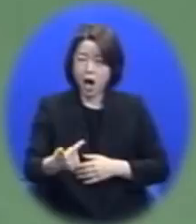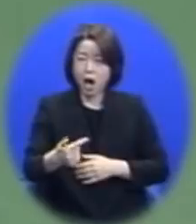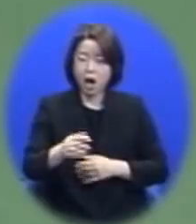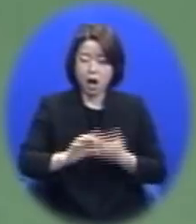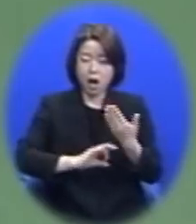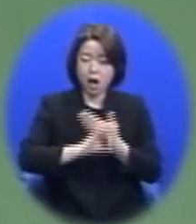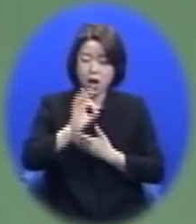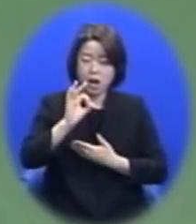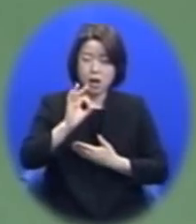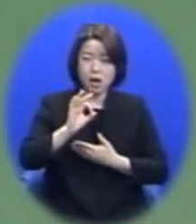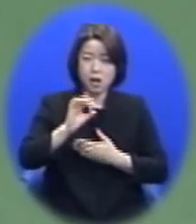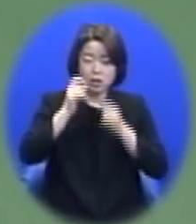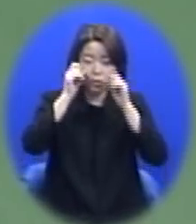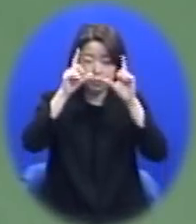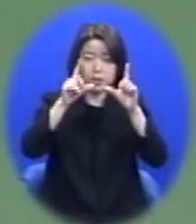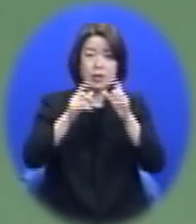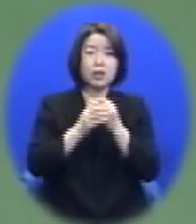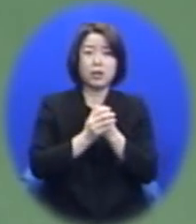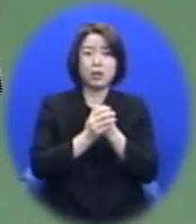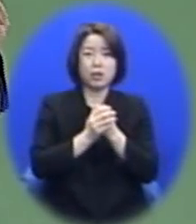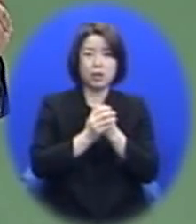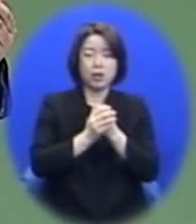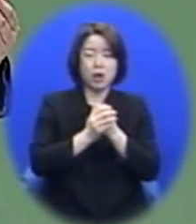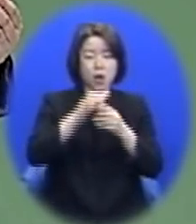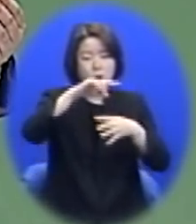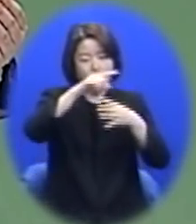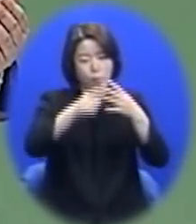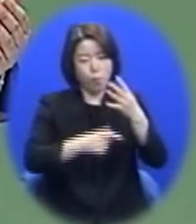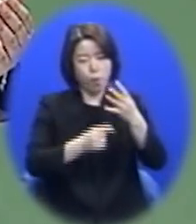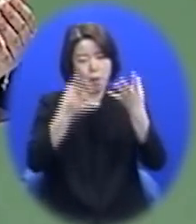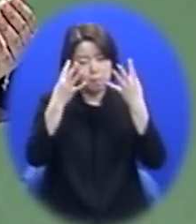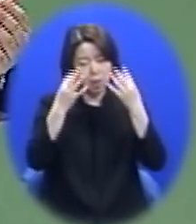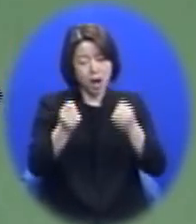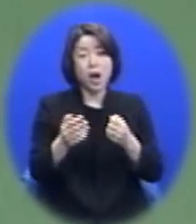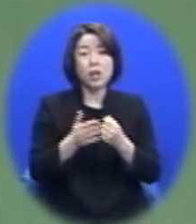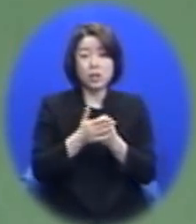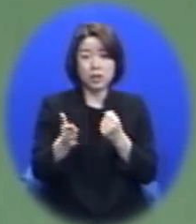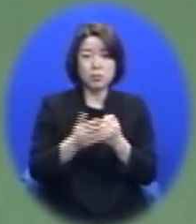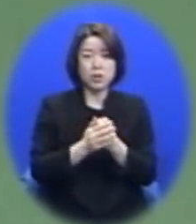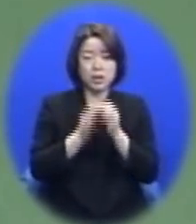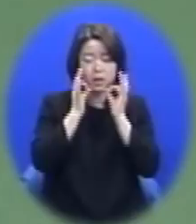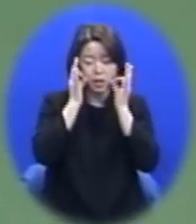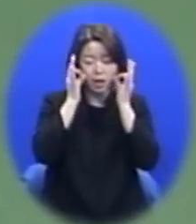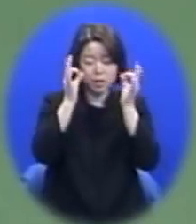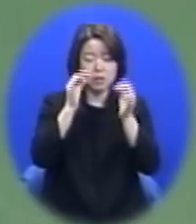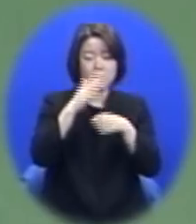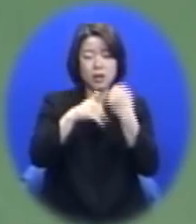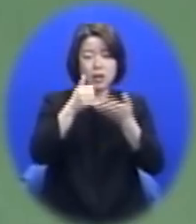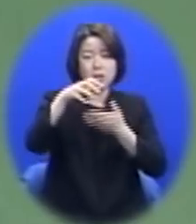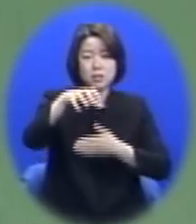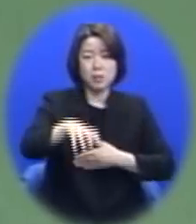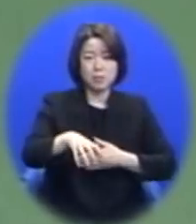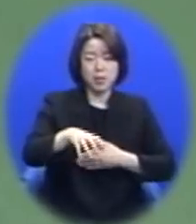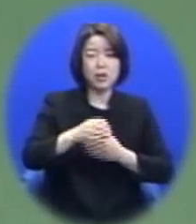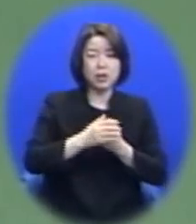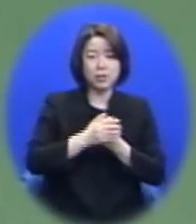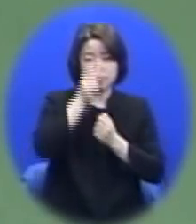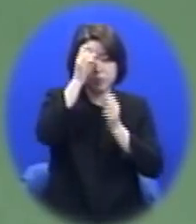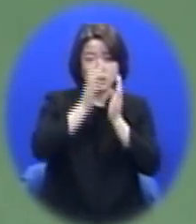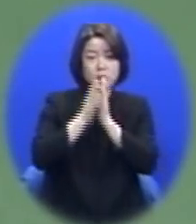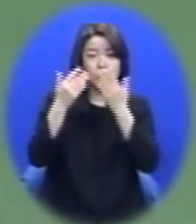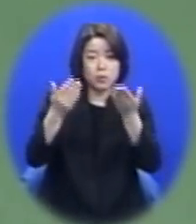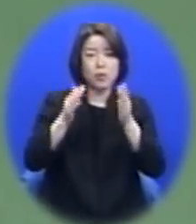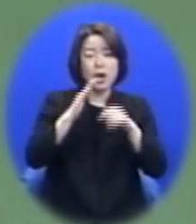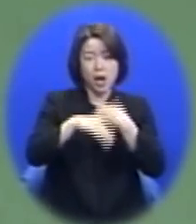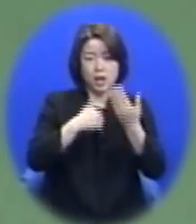하루나 아침에 일어나서 일정이 너무 그날 많았기 때문에 간절하게 하나님 앞에, 하나님 오늘